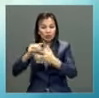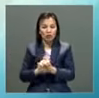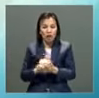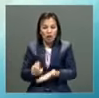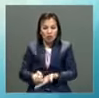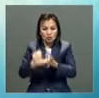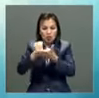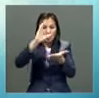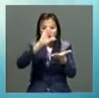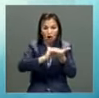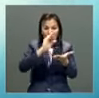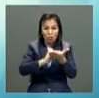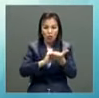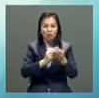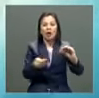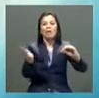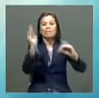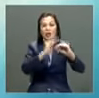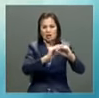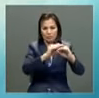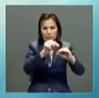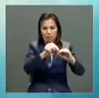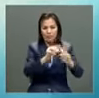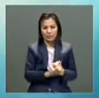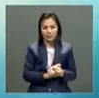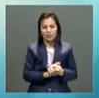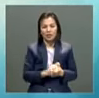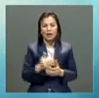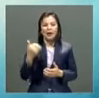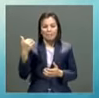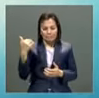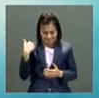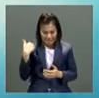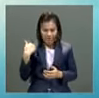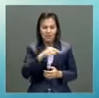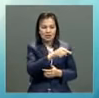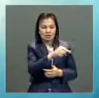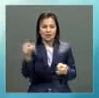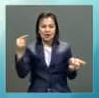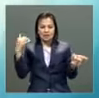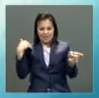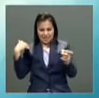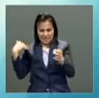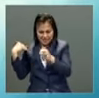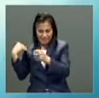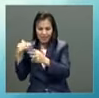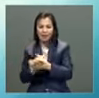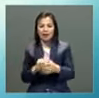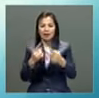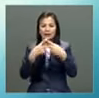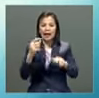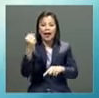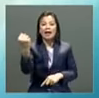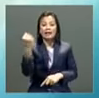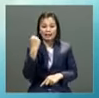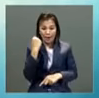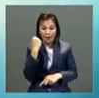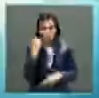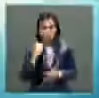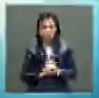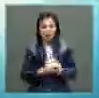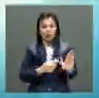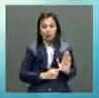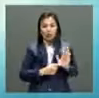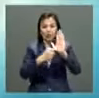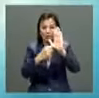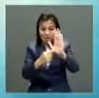ให้ตัวเลขต่างๆเหล่านี้เพิ่มขึ้นจริงๆมีอยู่ทุกที่แต่ว่าที่เข้มข้นถูกนำเสน